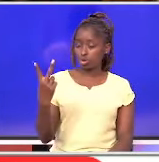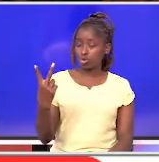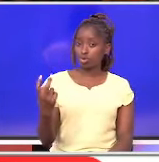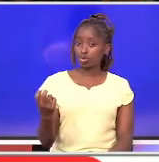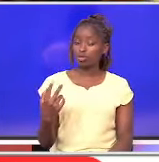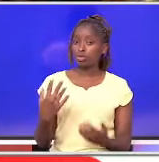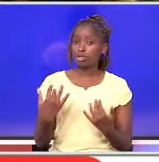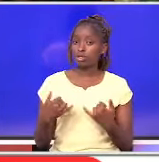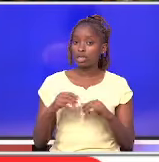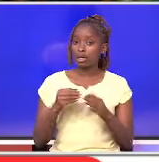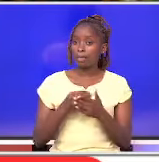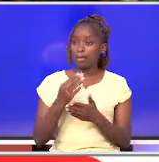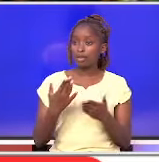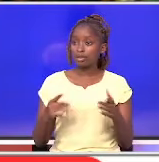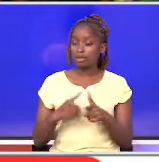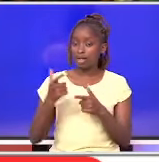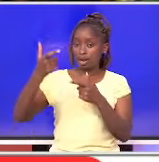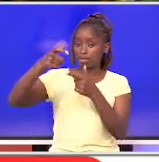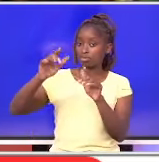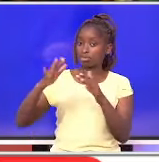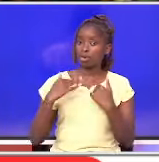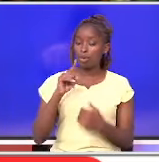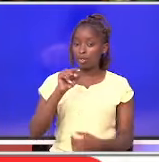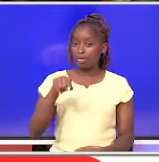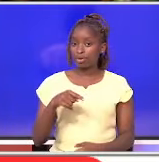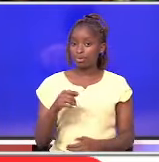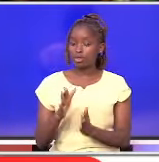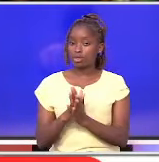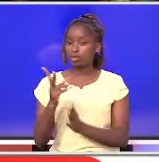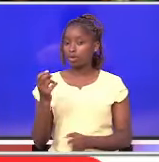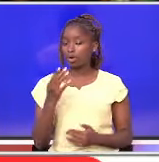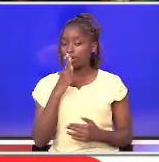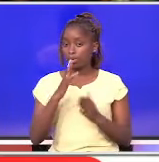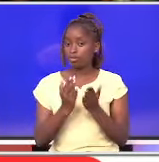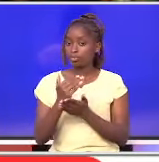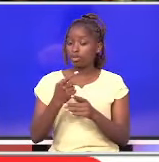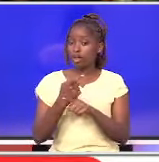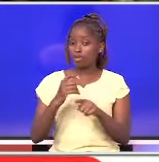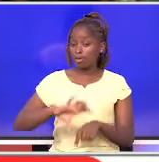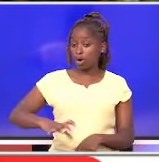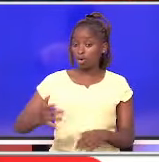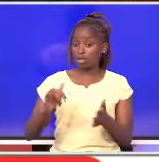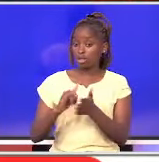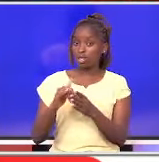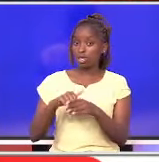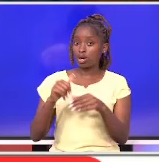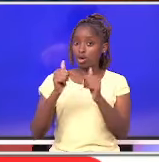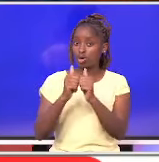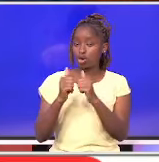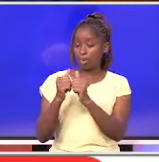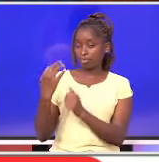kununua samani, na kuongeza kuwa 1120 zilitolewa kutoka katika akaunti hiyo Oktoba 3